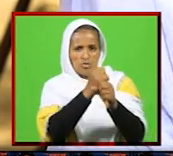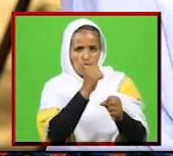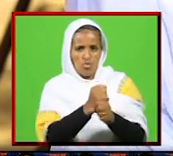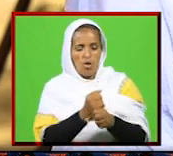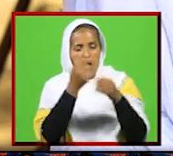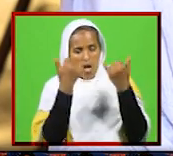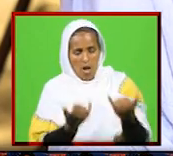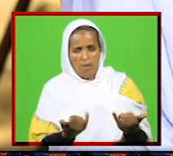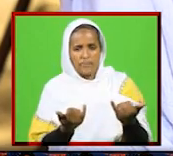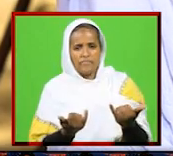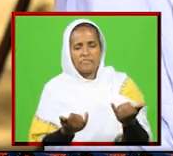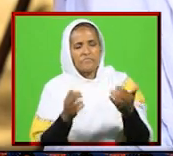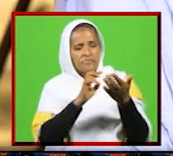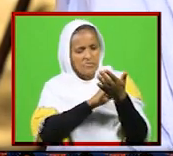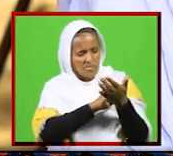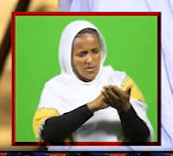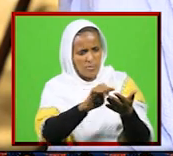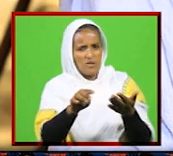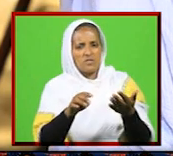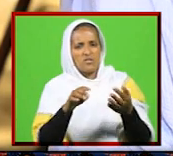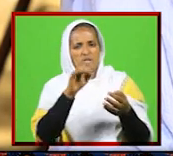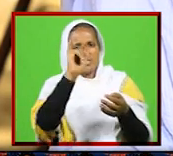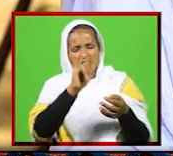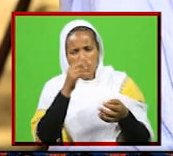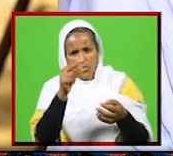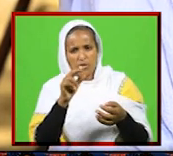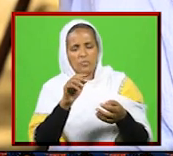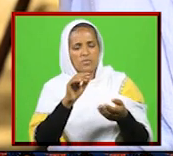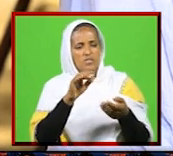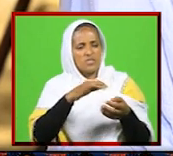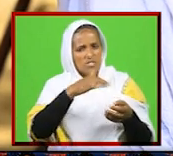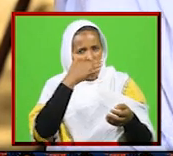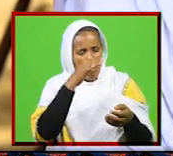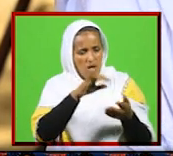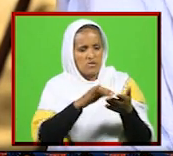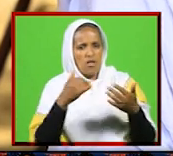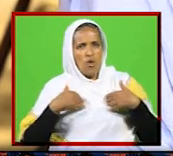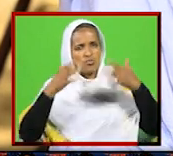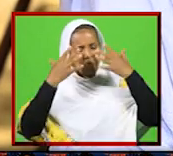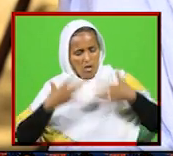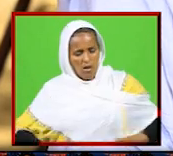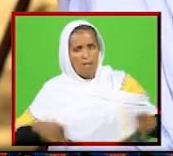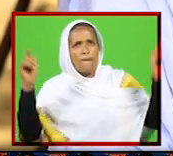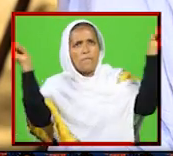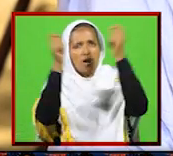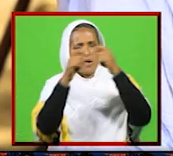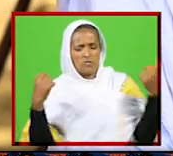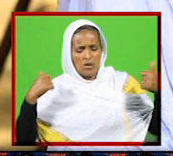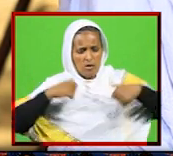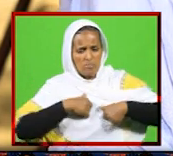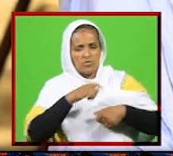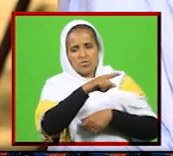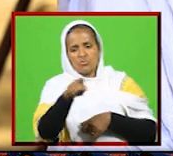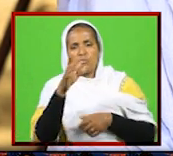በእውነት ጥሩ ነገር እያደረጉ ነው። አሁን እንዲያው የሚቀደስበትን ዘይብ እጣን ያሉትን አልባሳት ያሉት አልባሳት